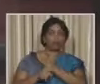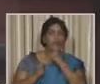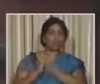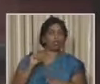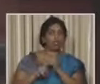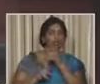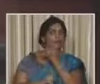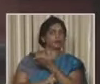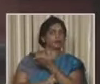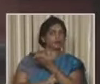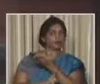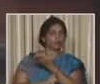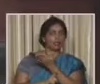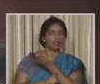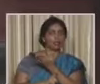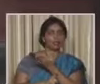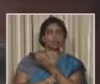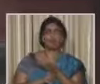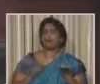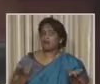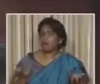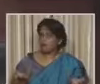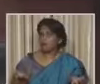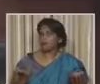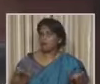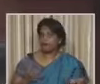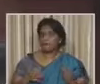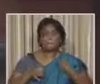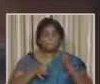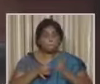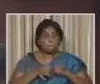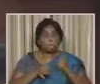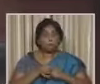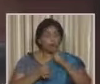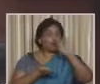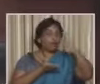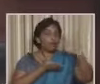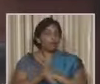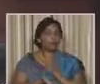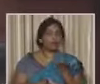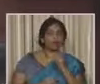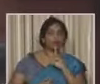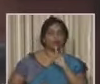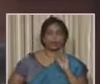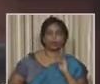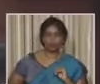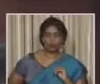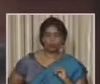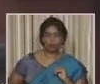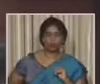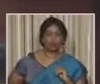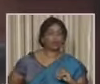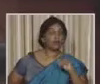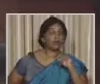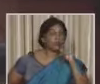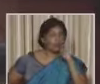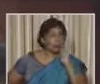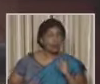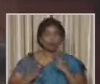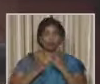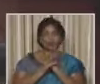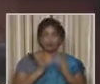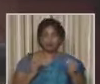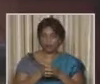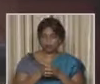எனக்கு தெரியாது, அவர் ராஜாங்க அமைச்சர். எனவே இந்த பிரச்சனை தொடர்பாக எவரிடம் நாங்கள் நீதி கோருவது? குற்றச்செயலை தடுத்துக் கொள்ள முடியாமல் போன